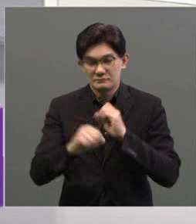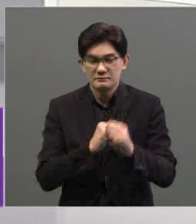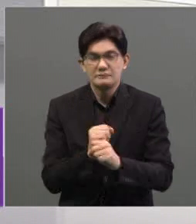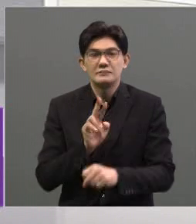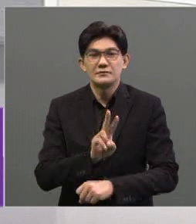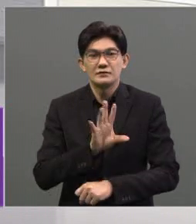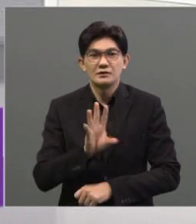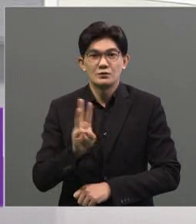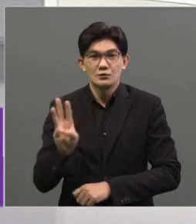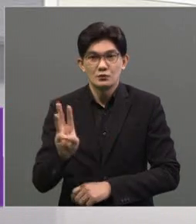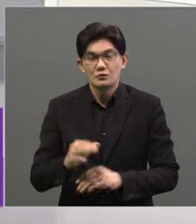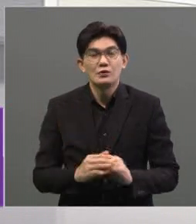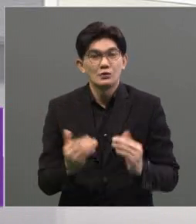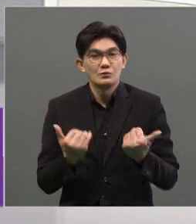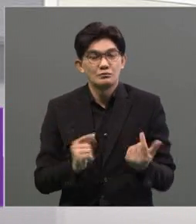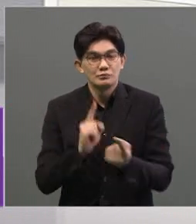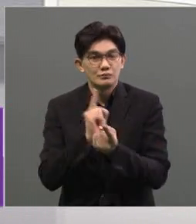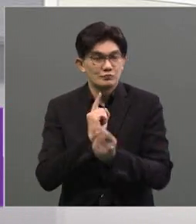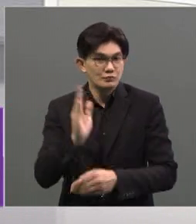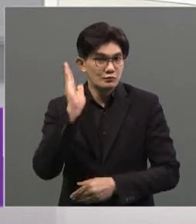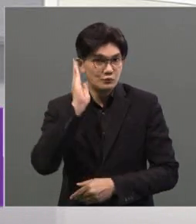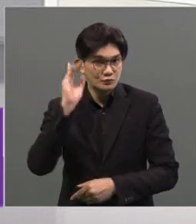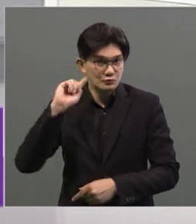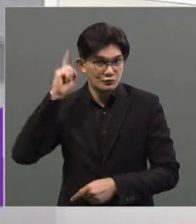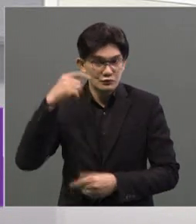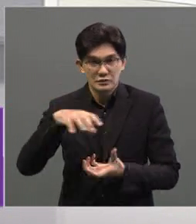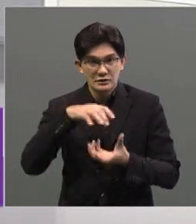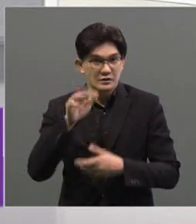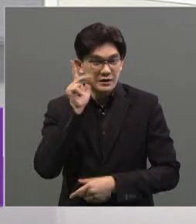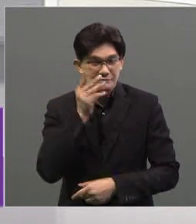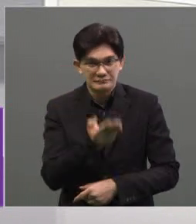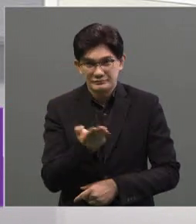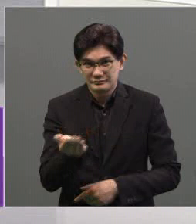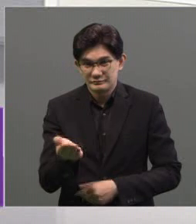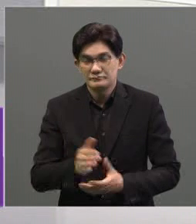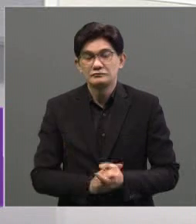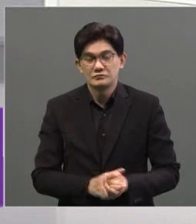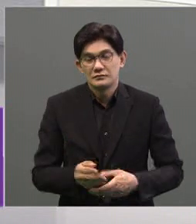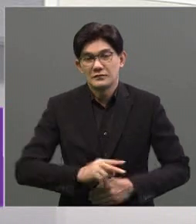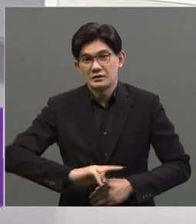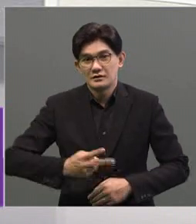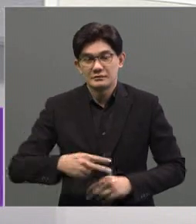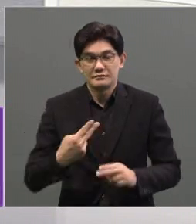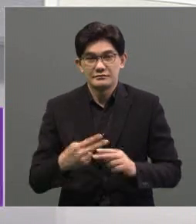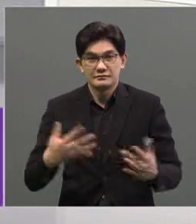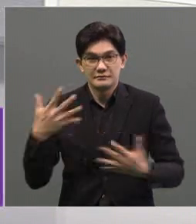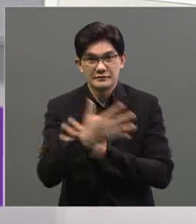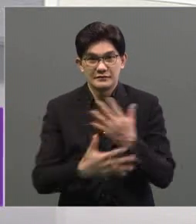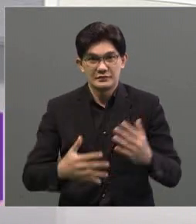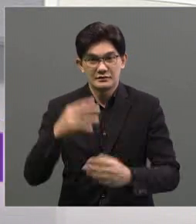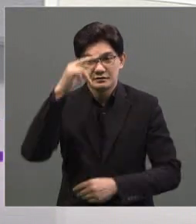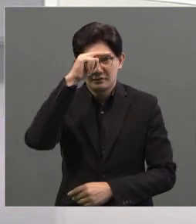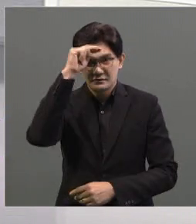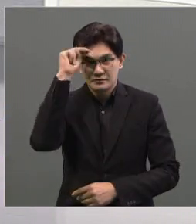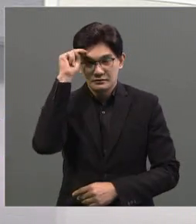ราช2566ค่ะคุณผู้ชมอยู่กับคุณสุพนันท์ฤทธิ์มนตรีดิฉันจิรพิญญาปิติมนะอารีพร้อมด้วยอาจารย์ล่ามภาษามือค่ะวันนี้อยู่กับอา